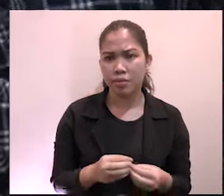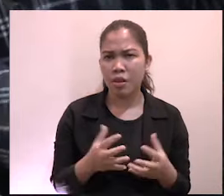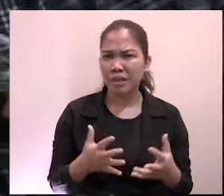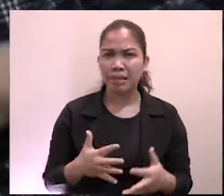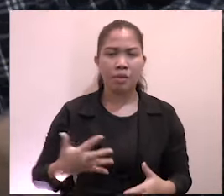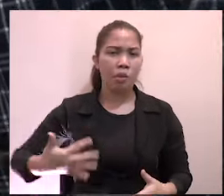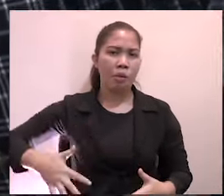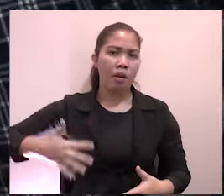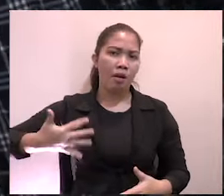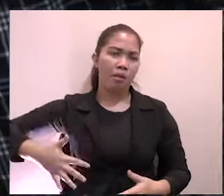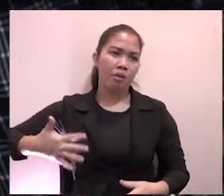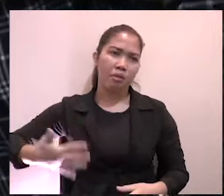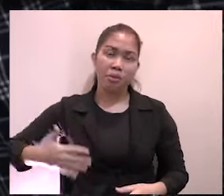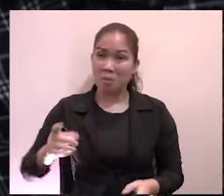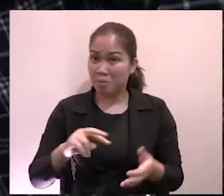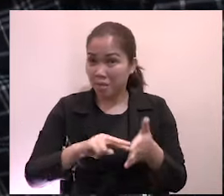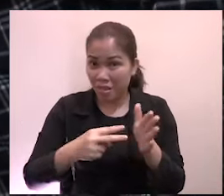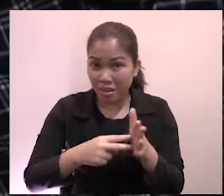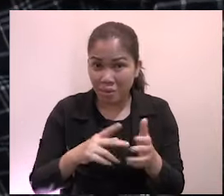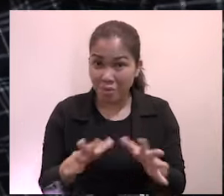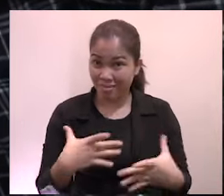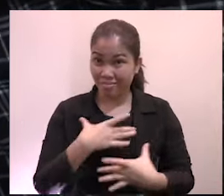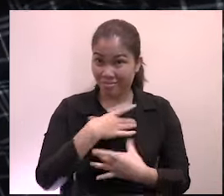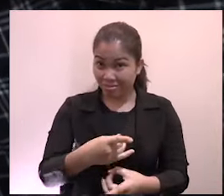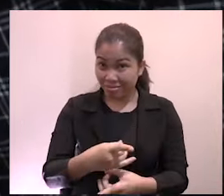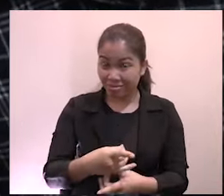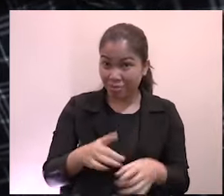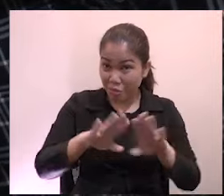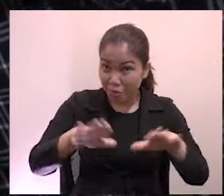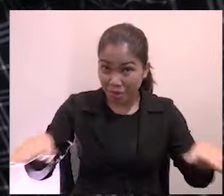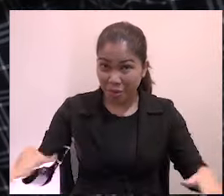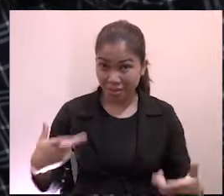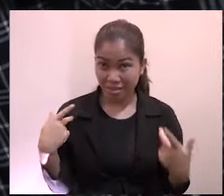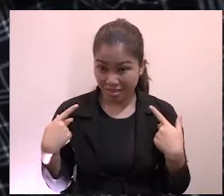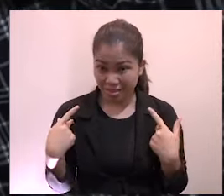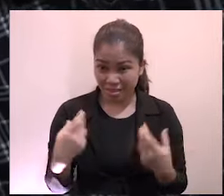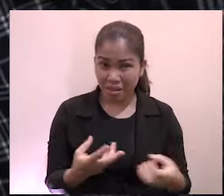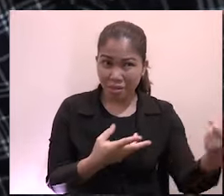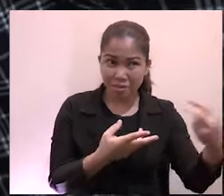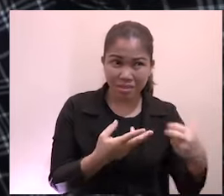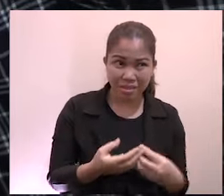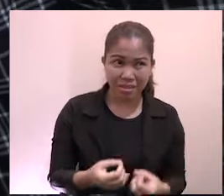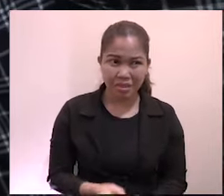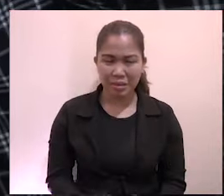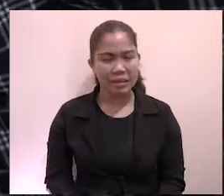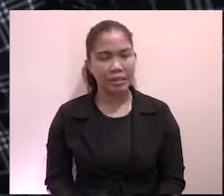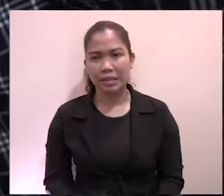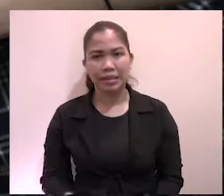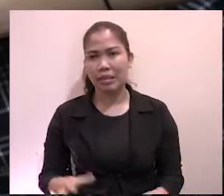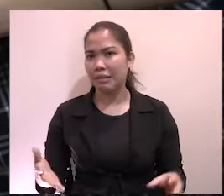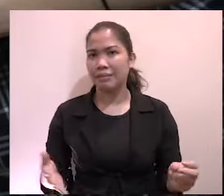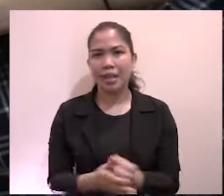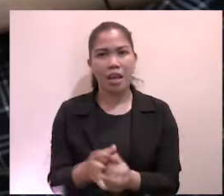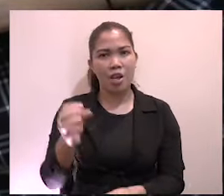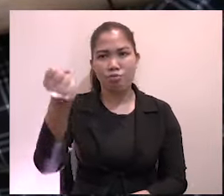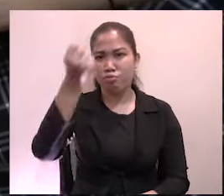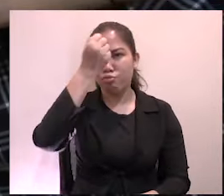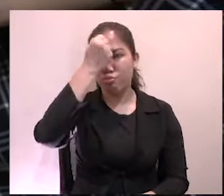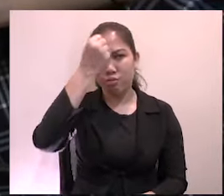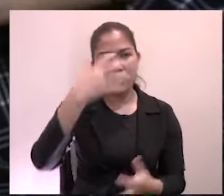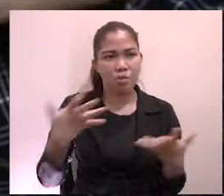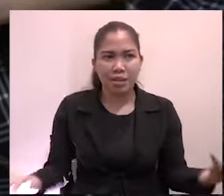Wow! Wow! Ibig mo sabihin, mas gusto ng mga anak mo yung kabit mo kaysa sa nanay nila? You're stupid! Matagal lang